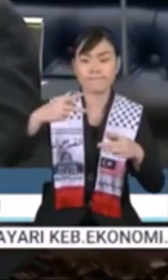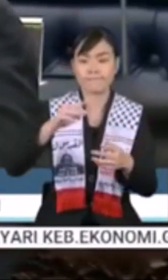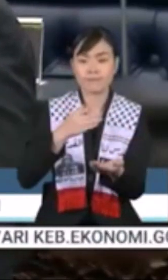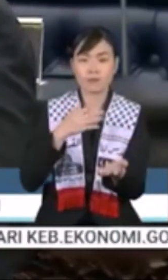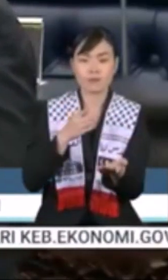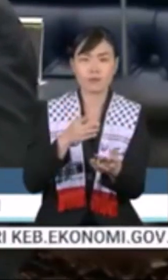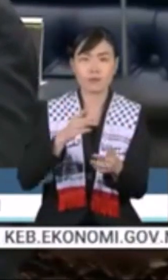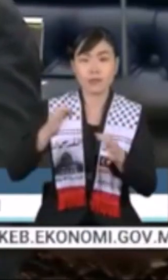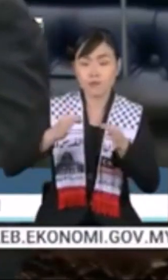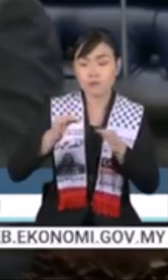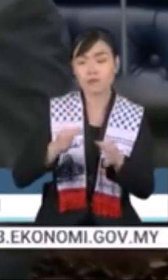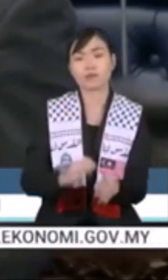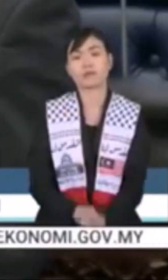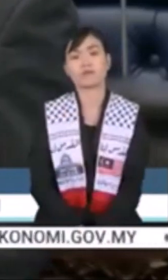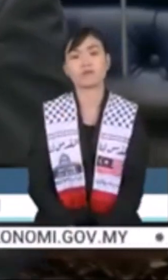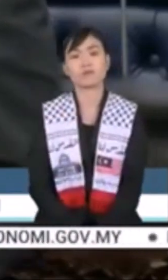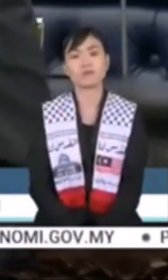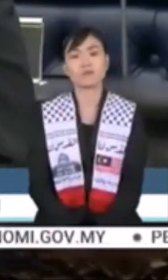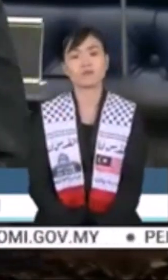Bumiputera ini.